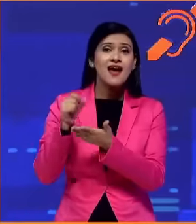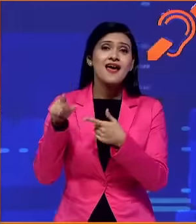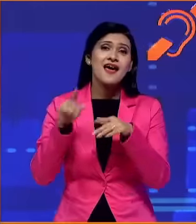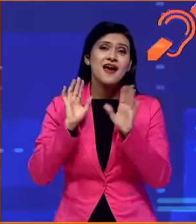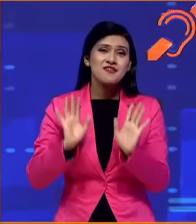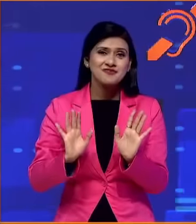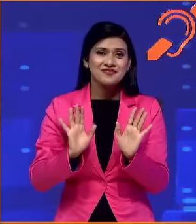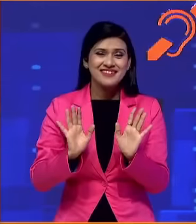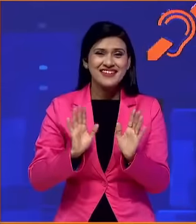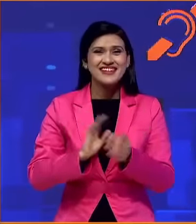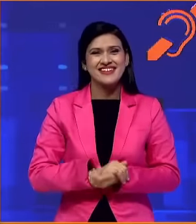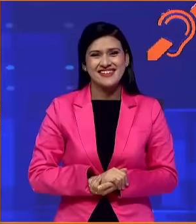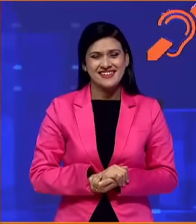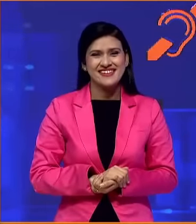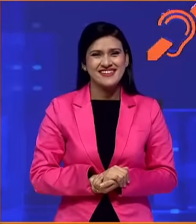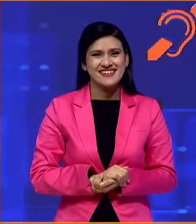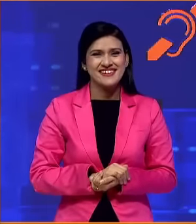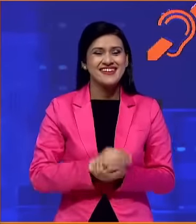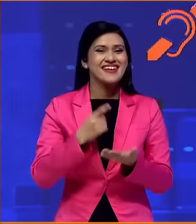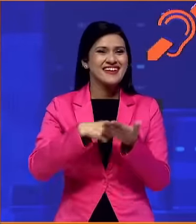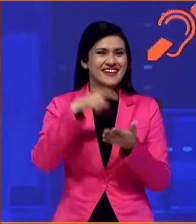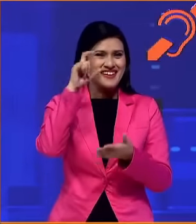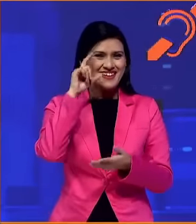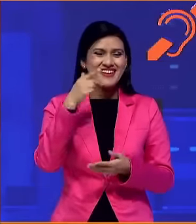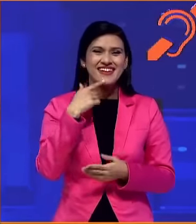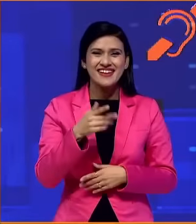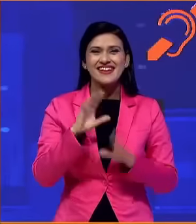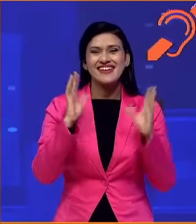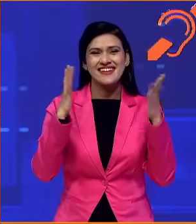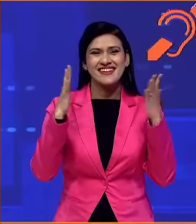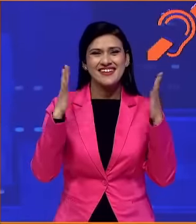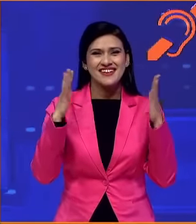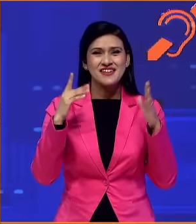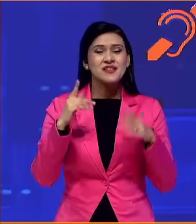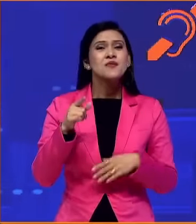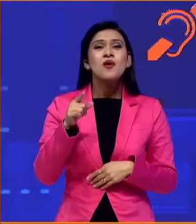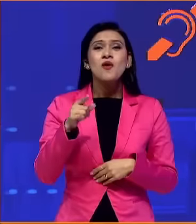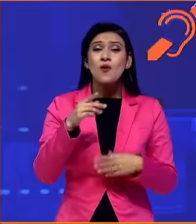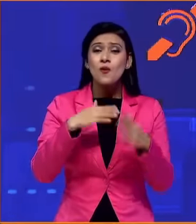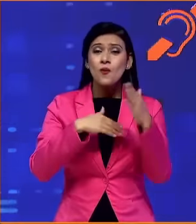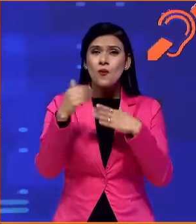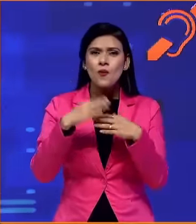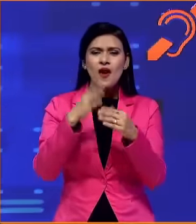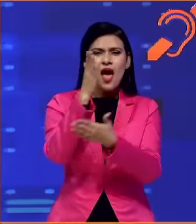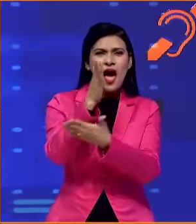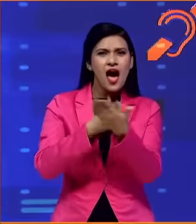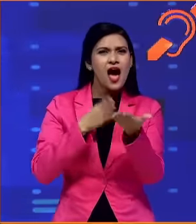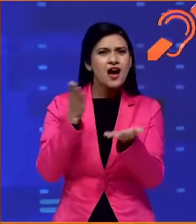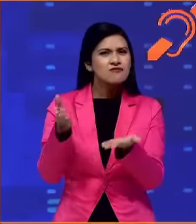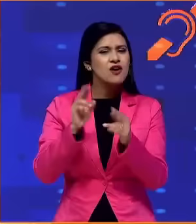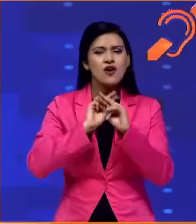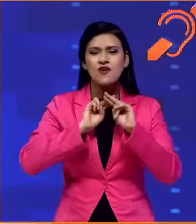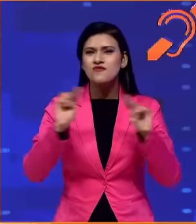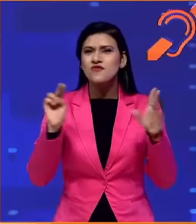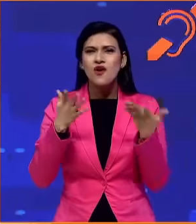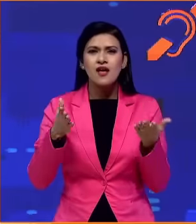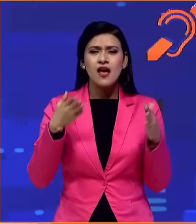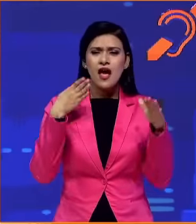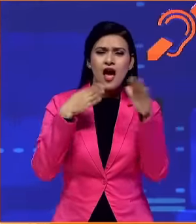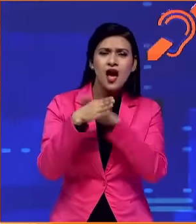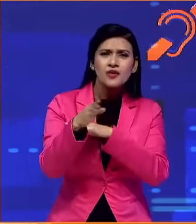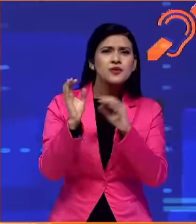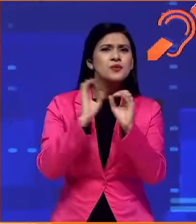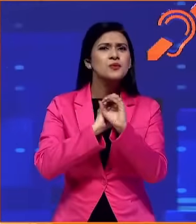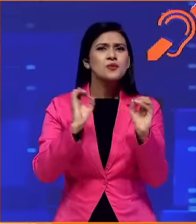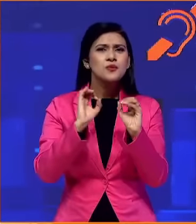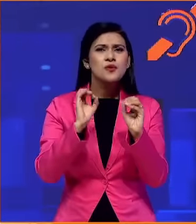कररहेहैं।दिग्विजयसिंहकाकहनाहैकियह मंदिर रीति-रिवाजोंकेअनुसारनहींबनायागयाथा।यहमंदिरआधाहीबनाहै। इसमंदिरमेंकोईनहींजारहा